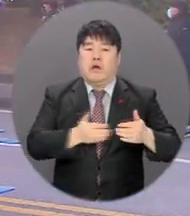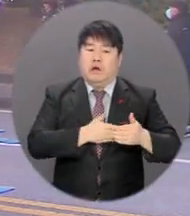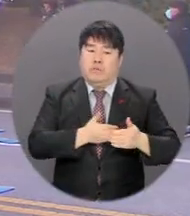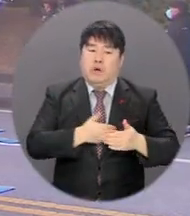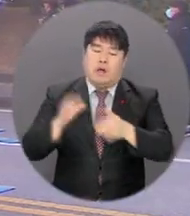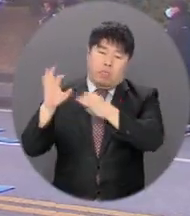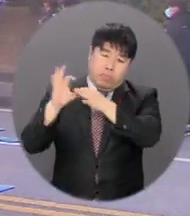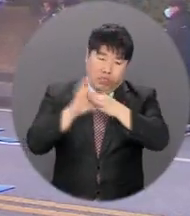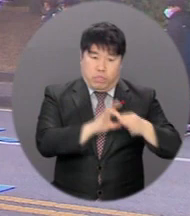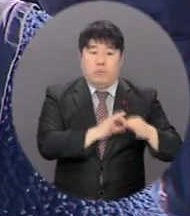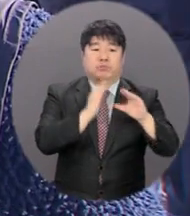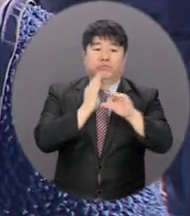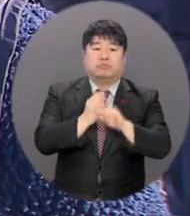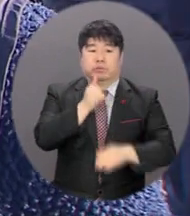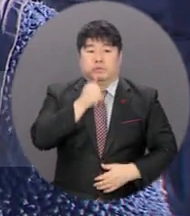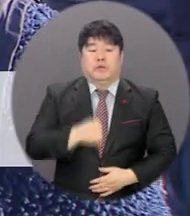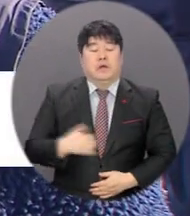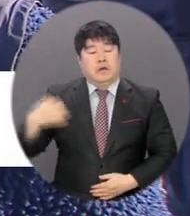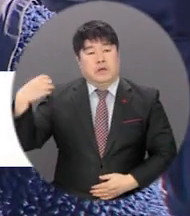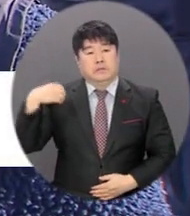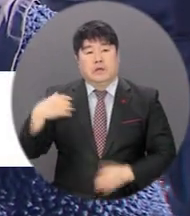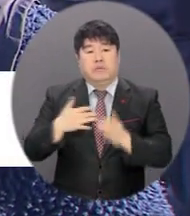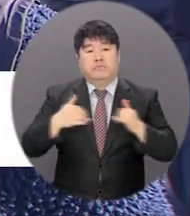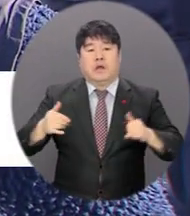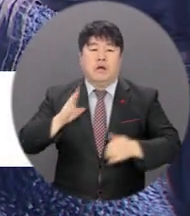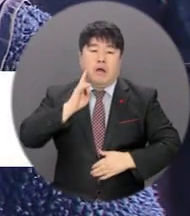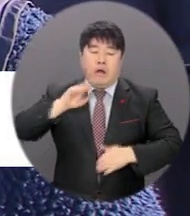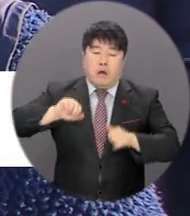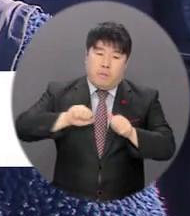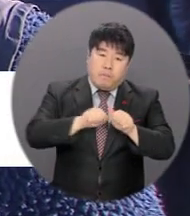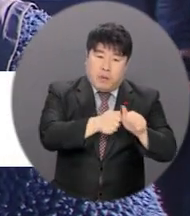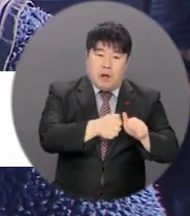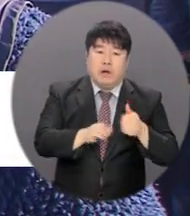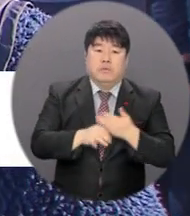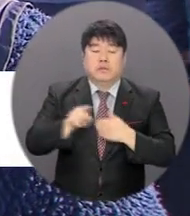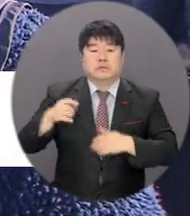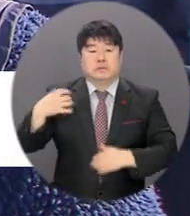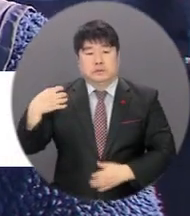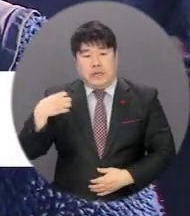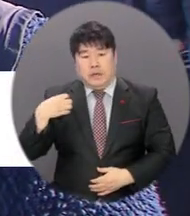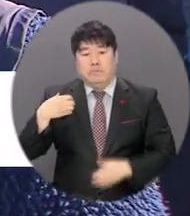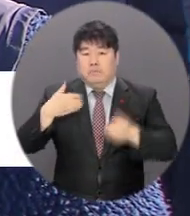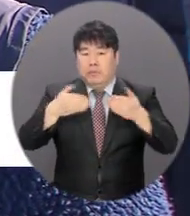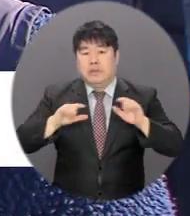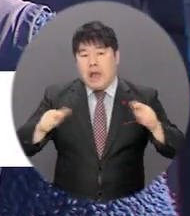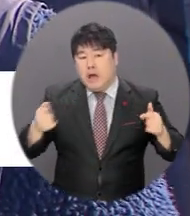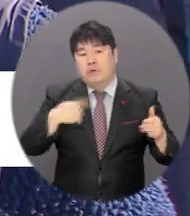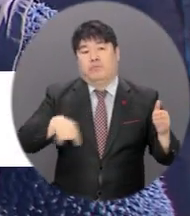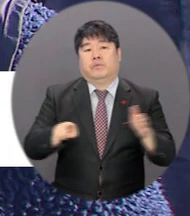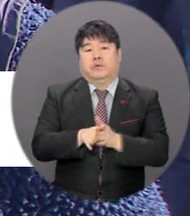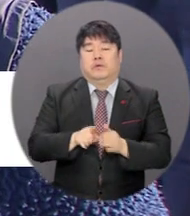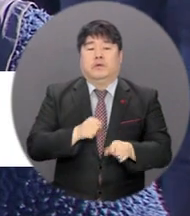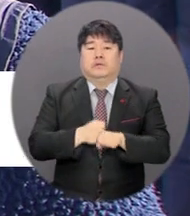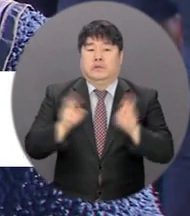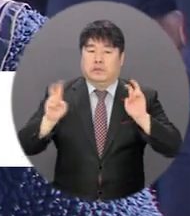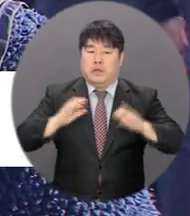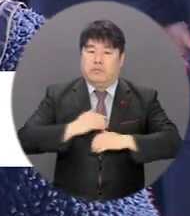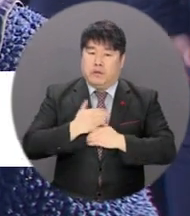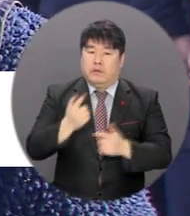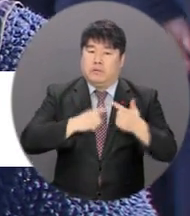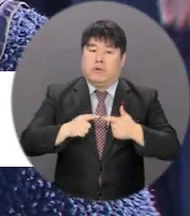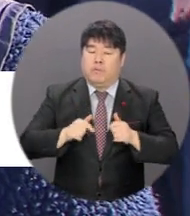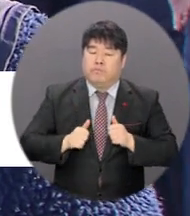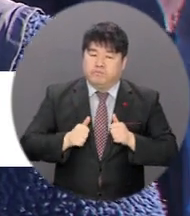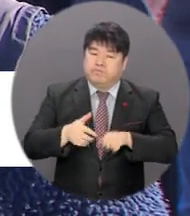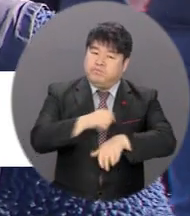현재 진행형입니다. 책임자를 엄벌에 처하면 그 처벌을 벗어나기 위해서라도 사람 안전에 더 적극적으로 대응하지 않을까 싶기도